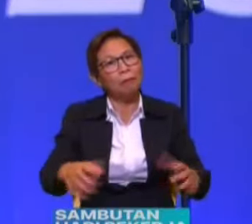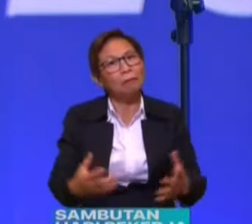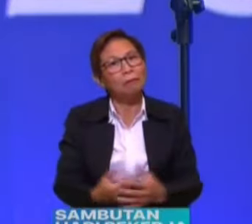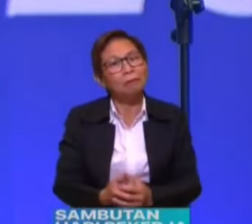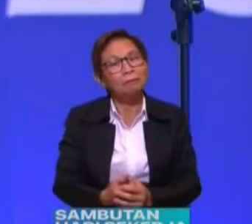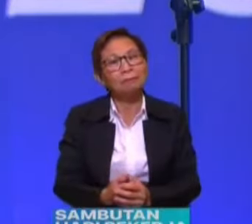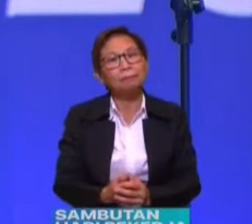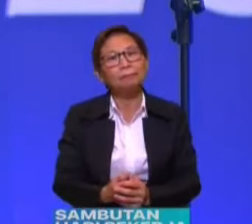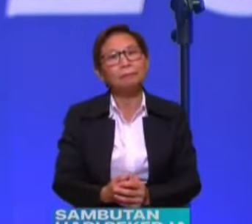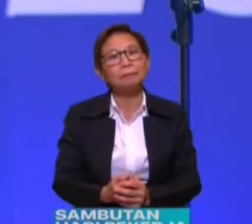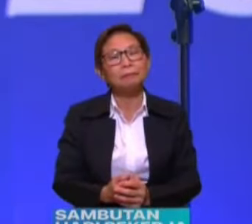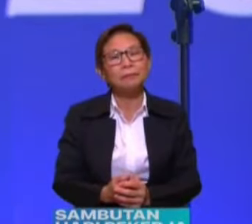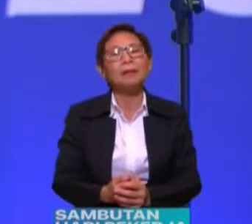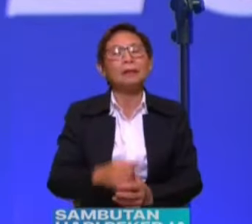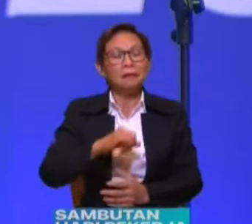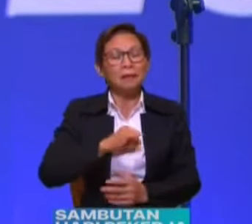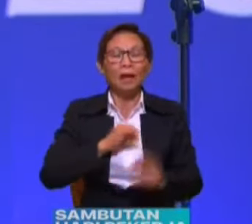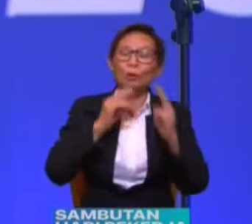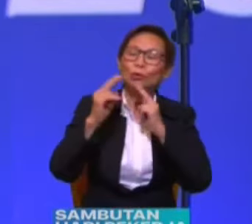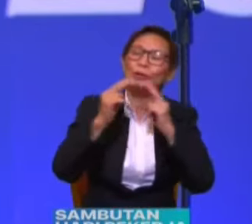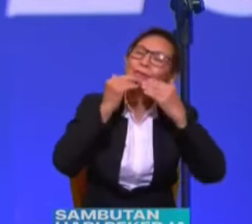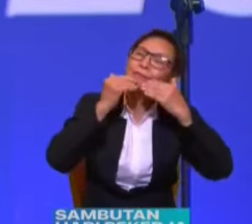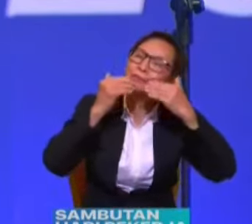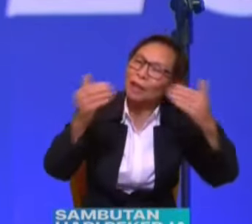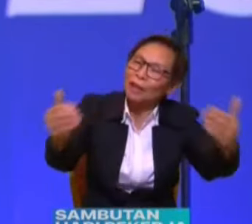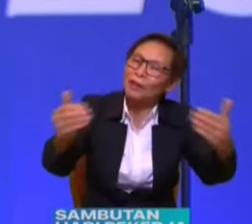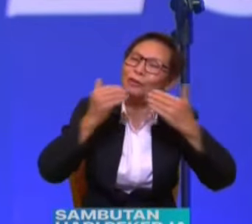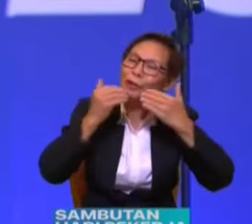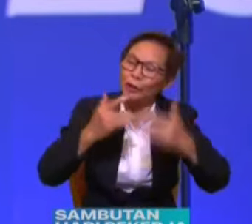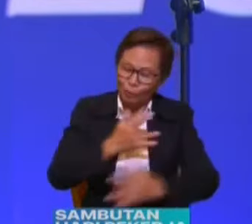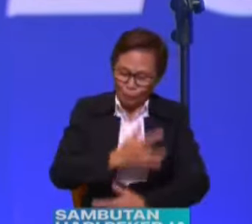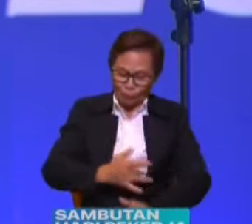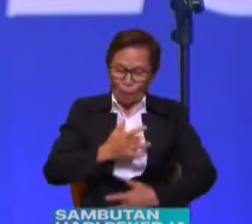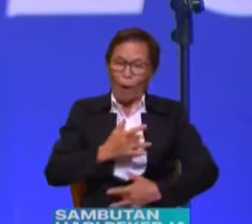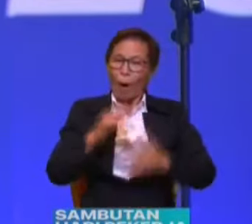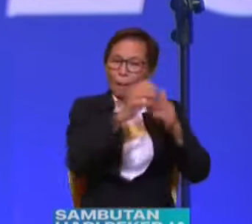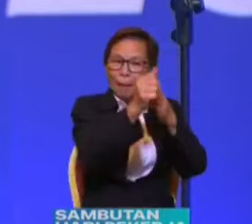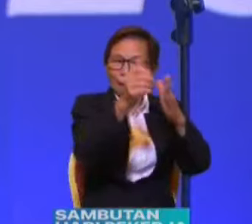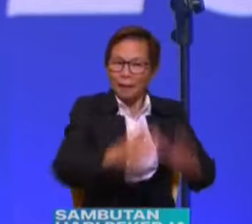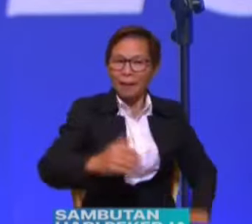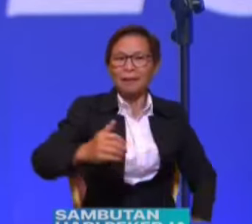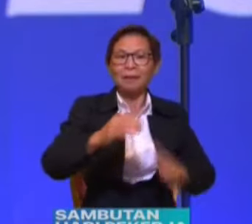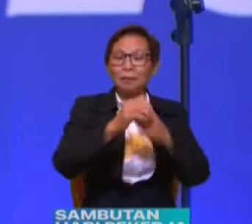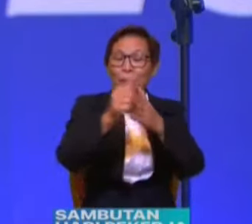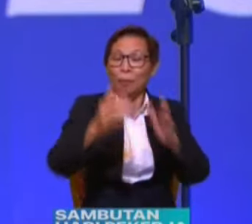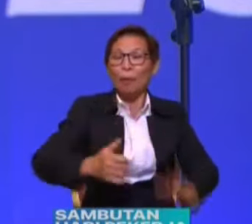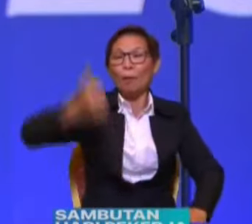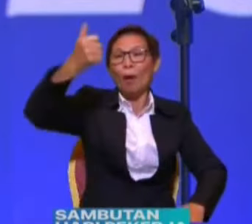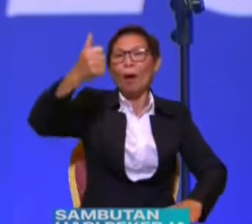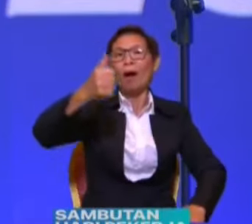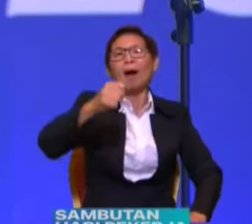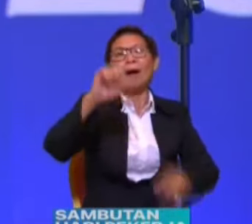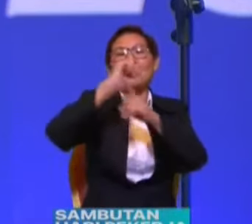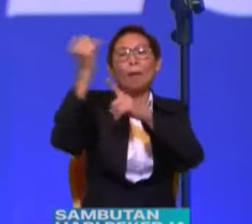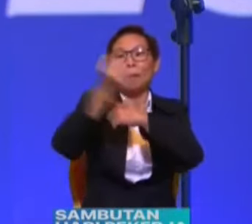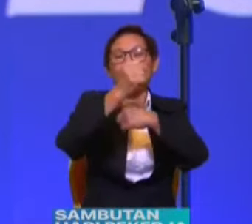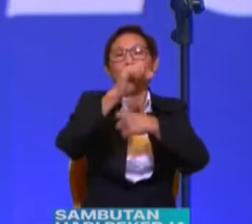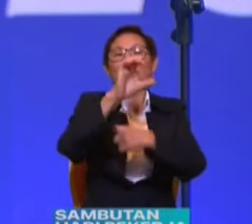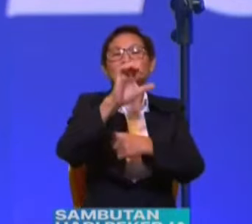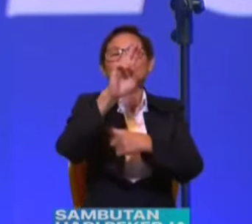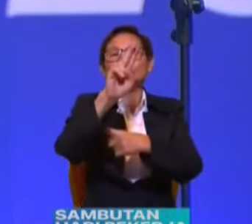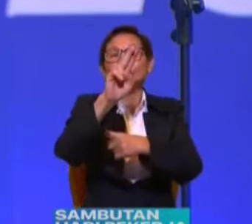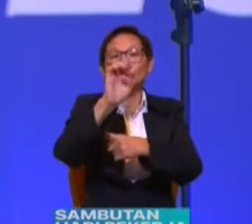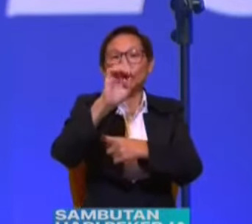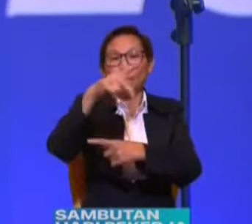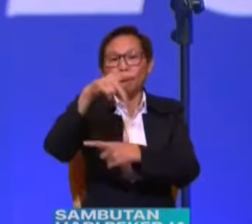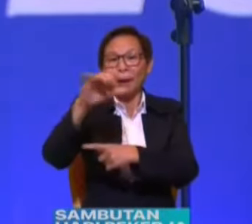itu saya ucapkan terima kasih, penghargaan yang tinggi kepada pimpinan Kesatuan Sekerja QPEX dan